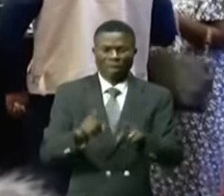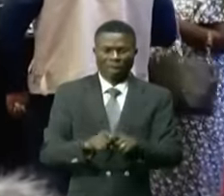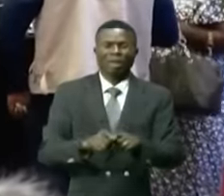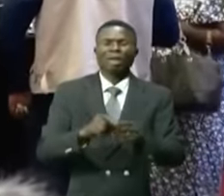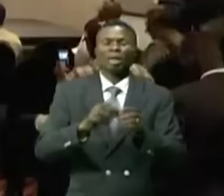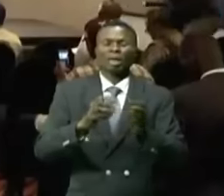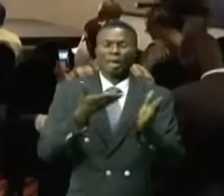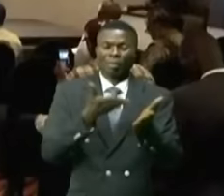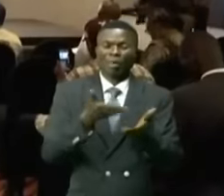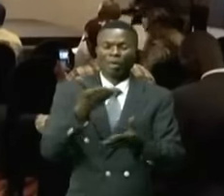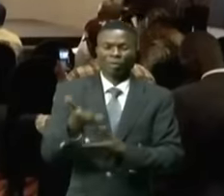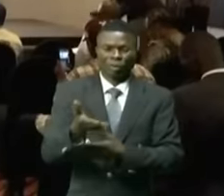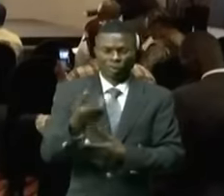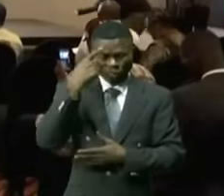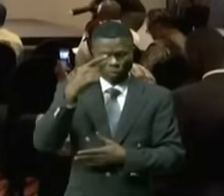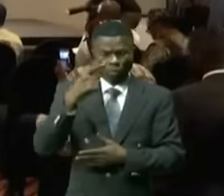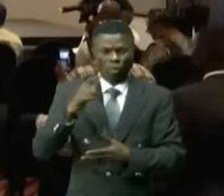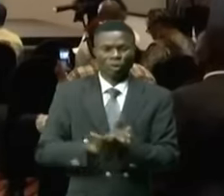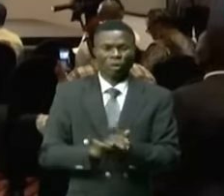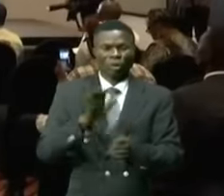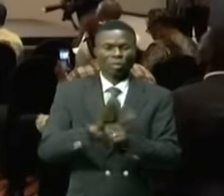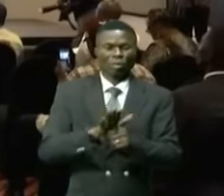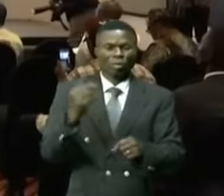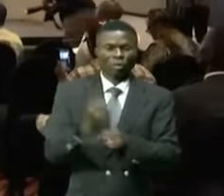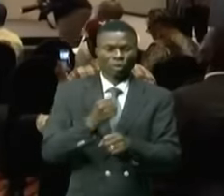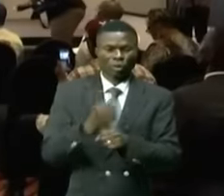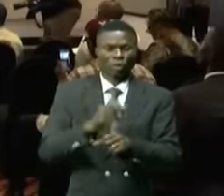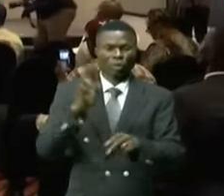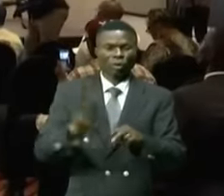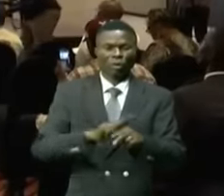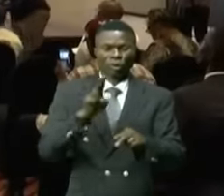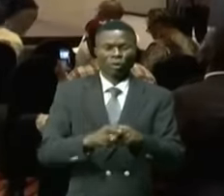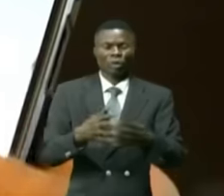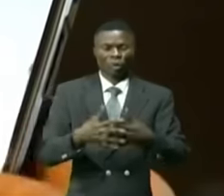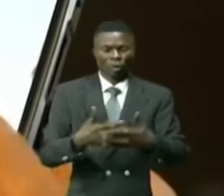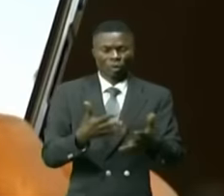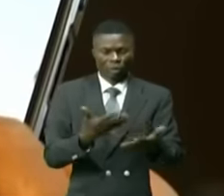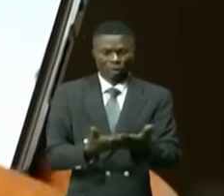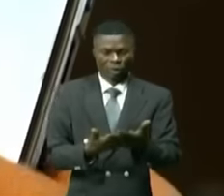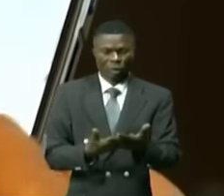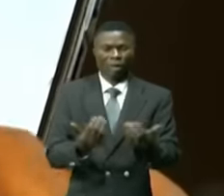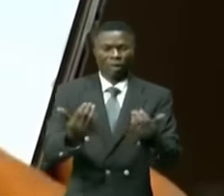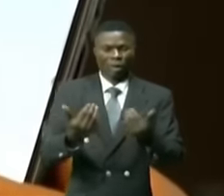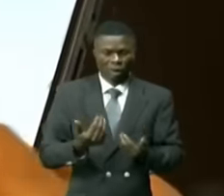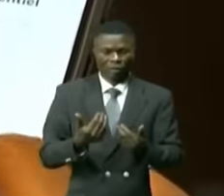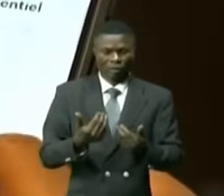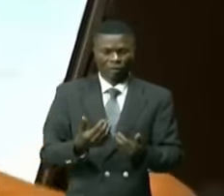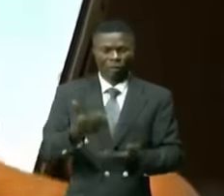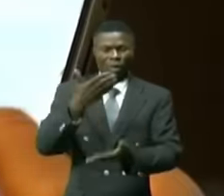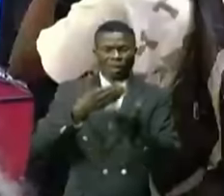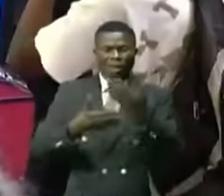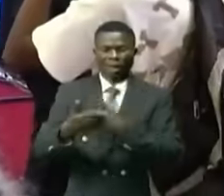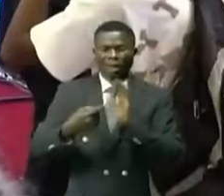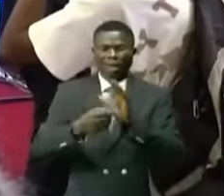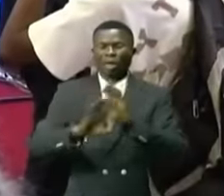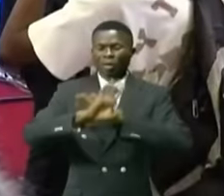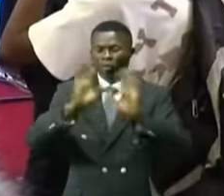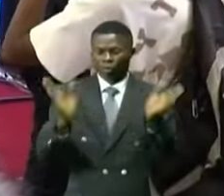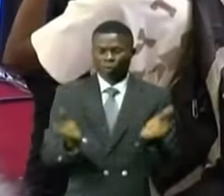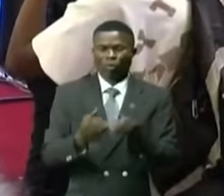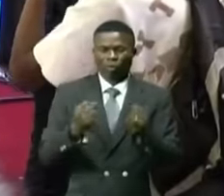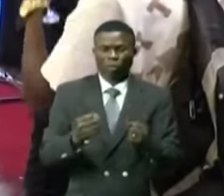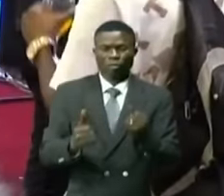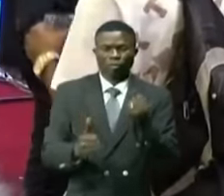vérifiables et véridiques. Convaincus, plusieurs l'ont été quant à l'utilité de l'outil qui se veut être interactif et